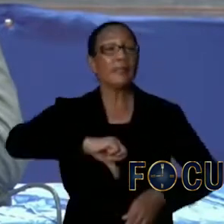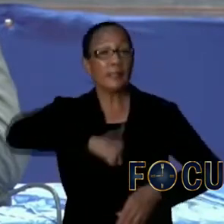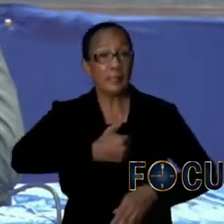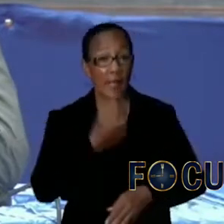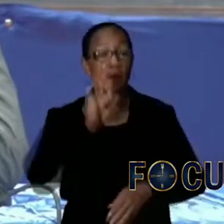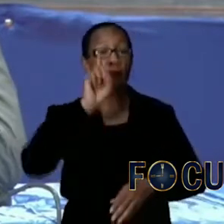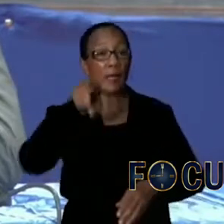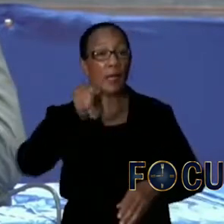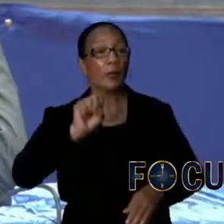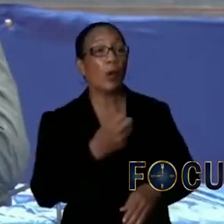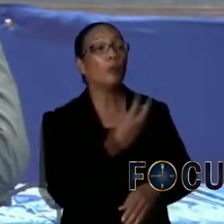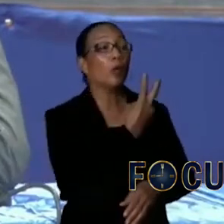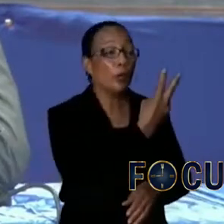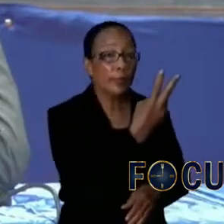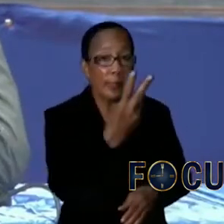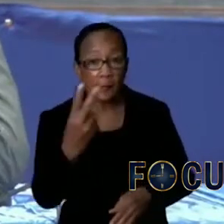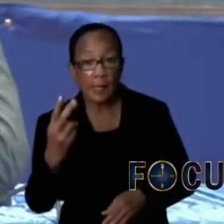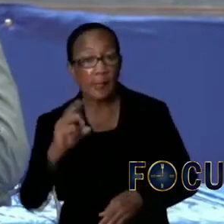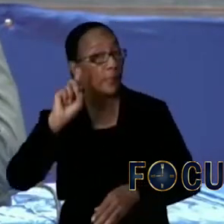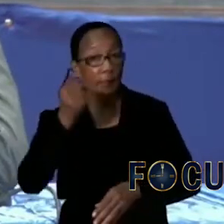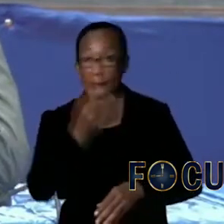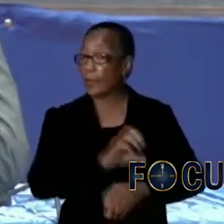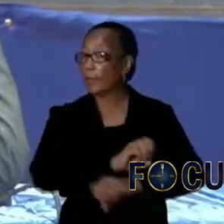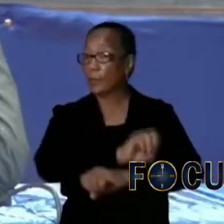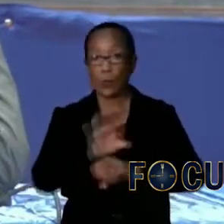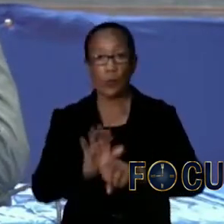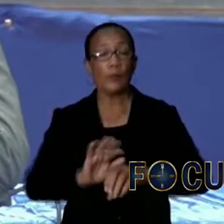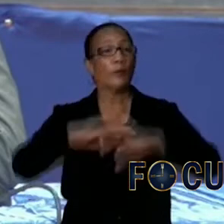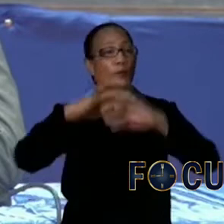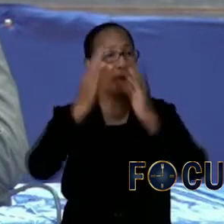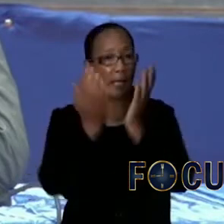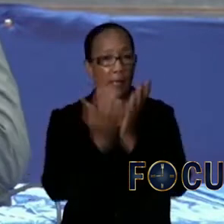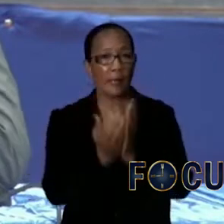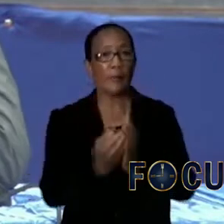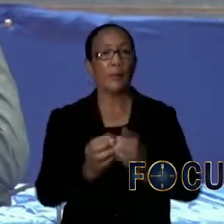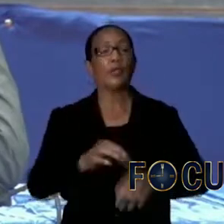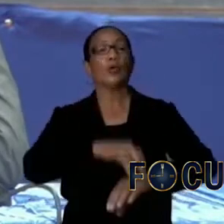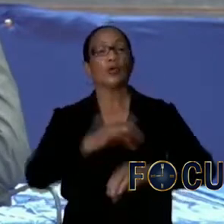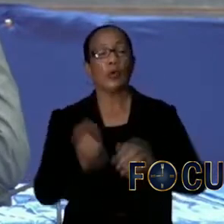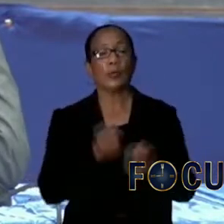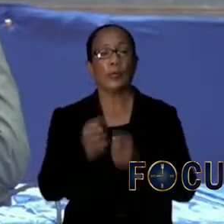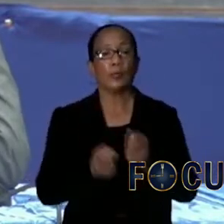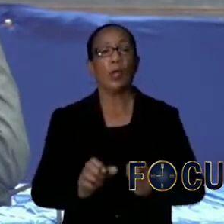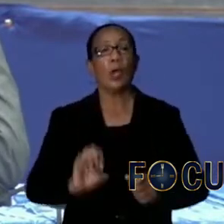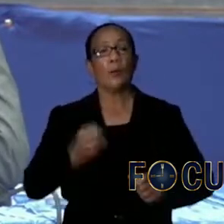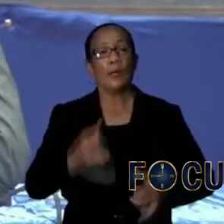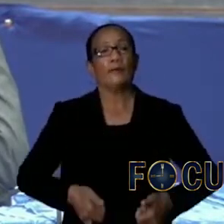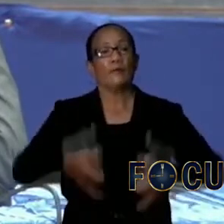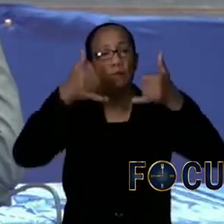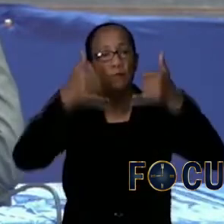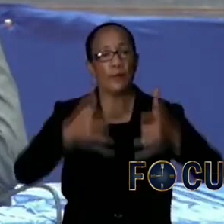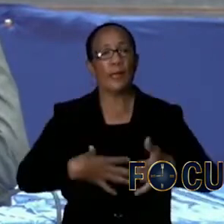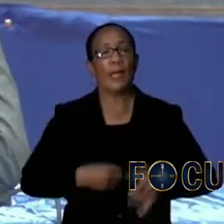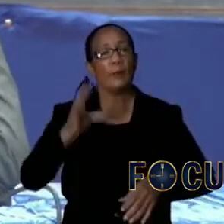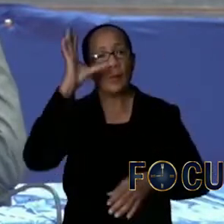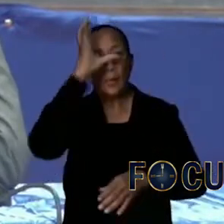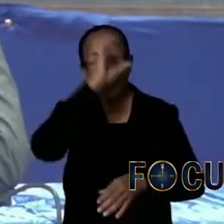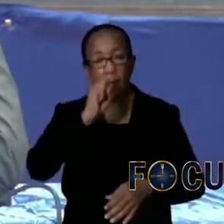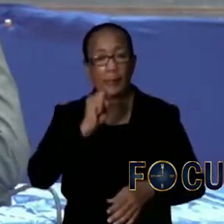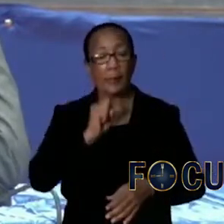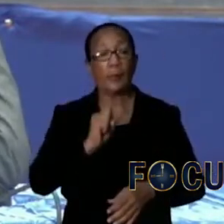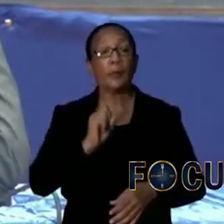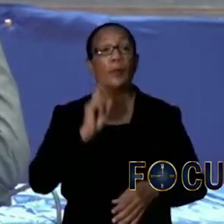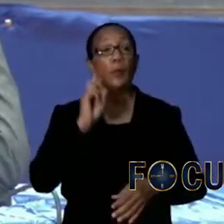niet alleen op COVID, maar ook op de algehele reguliere gezondheidszorg, omdat wij veel rapportages kregen, dus ik vond het noodzakelijk